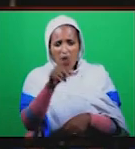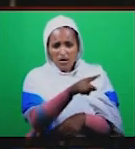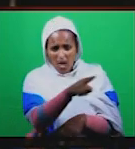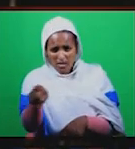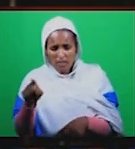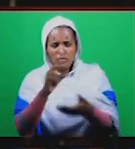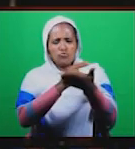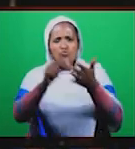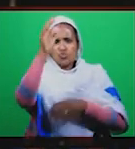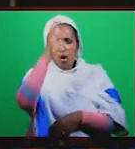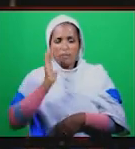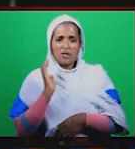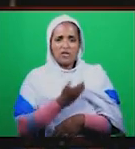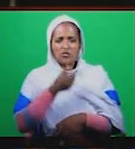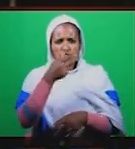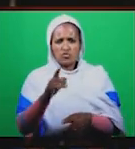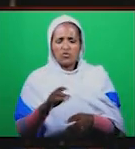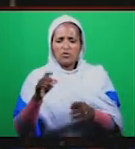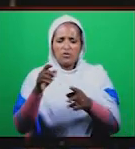እንደሚያደርግ ስለምናምን ነው።